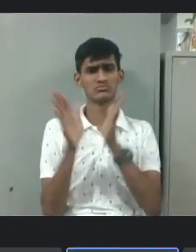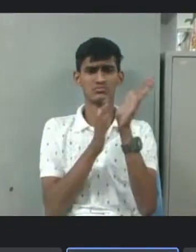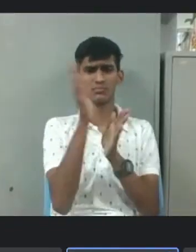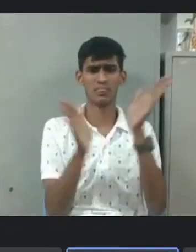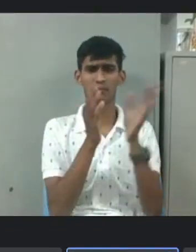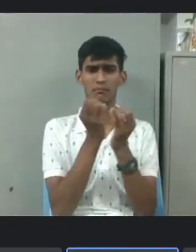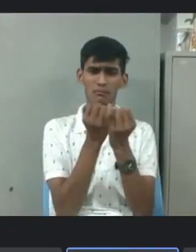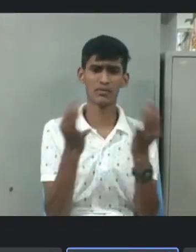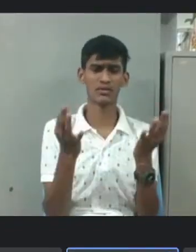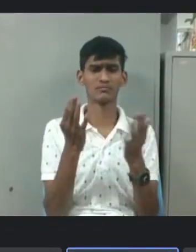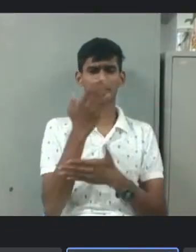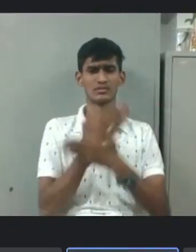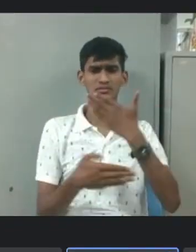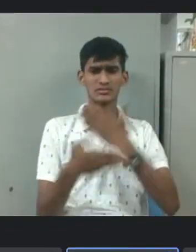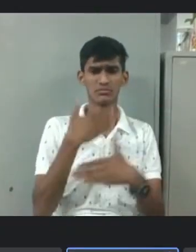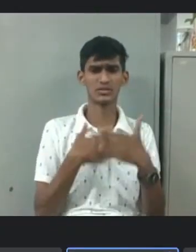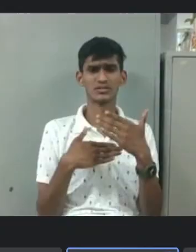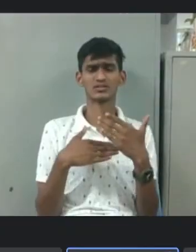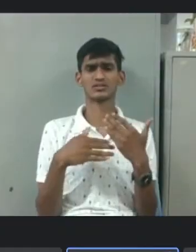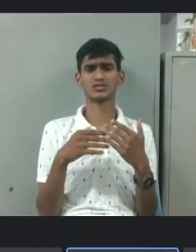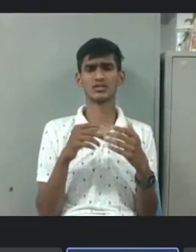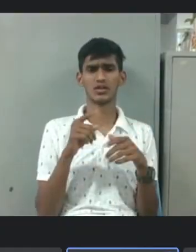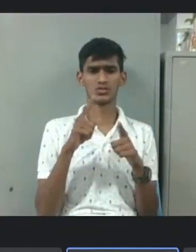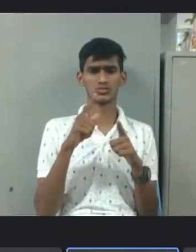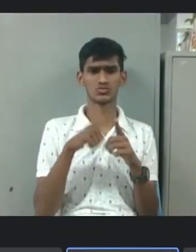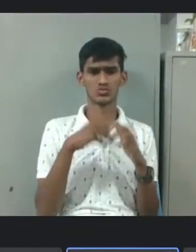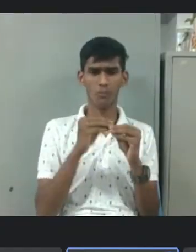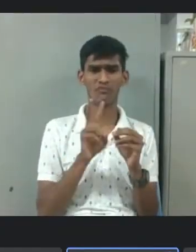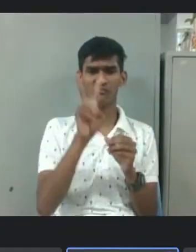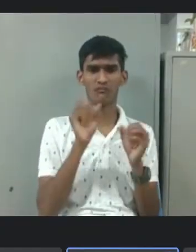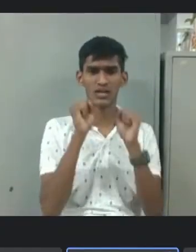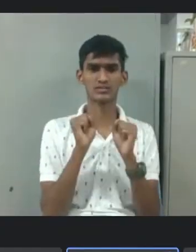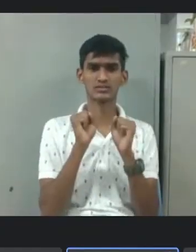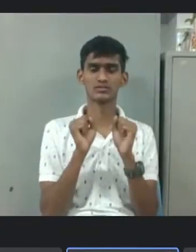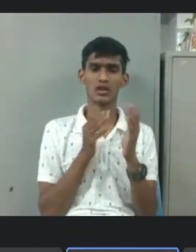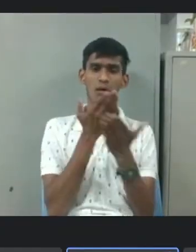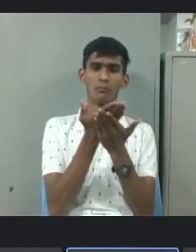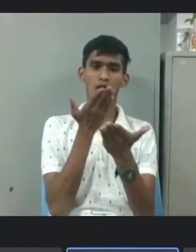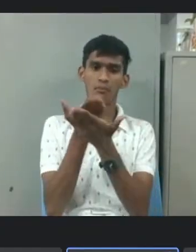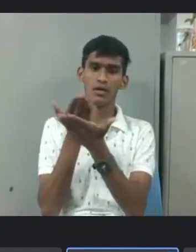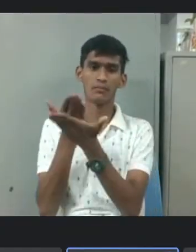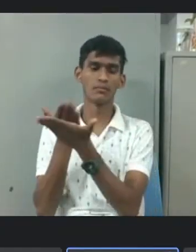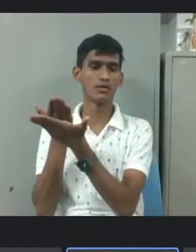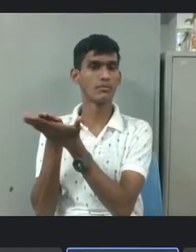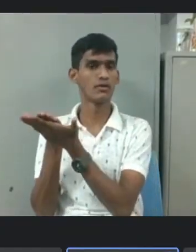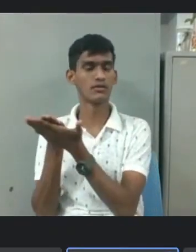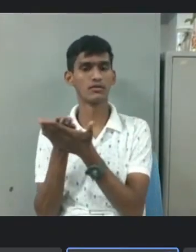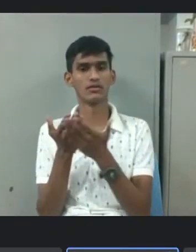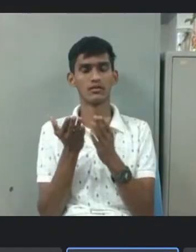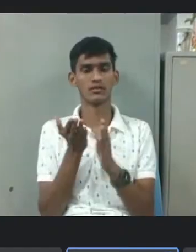പറയുക, ഈ ഡിസബിലിറ്റി ഒഴിവുകളിൽ ഒരുപാട് കോളേജുകളിലൊക്കെ ഓഫീസ് അറ്റൻഡറിന്റെ പോസ്റ്റ് ഉണ്ടായിരുന്നു. അവിടെ എല്ലാം ഞങ്ങൾ